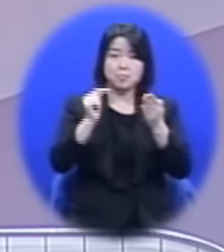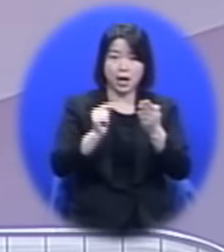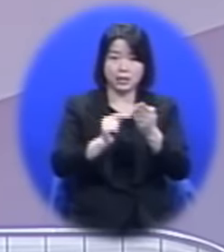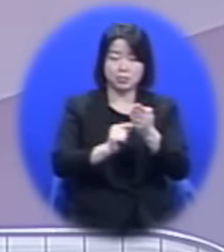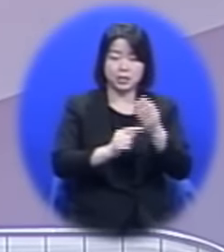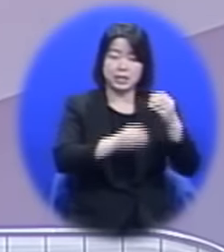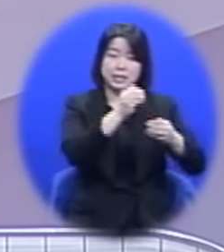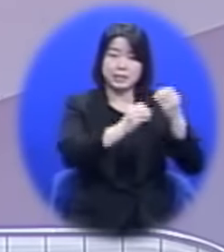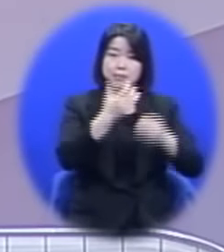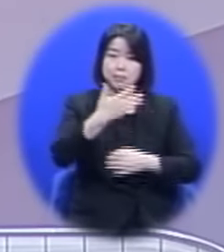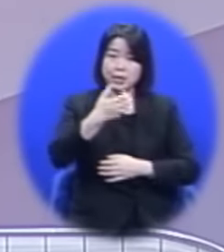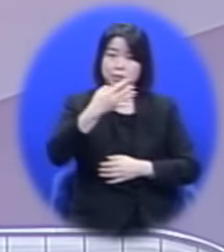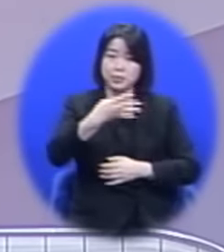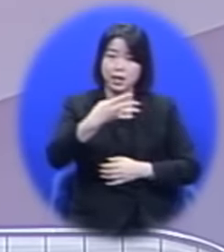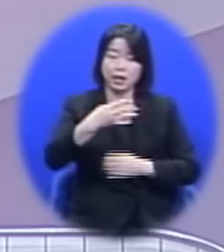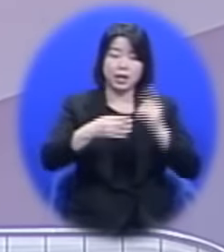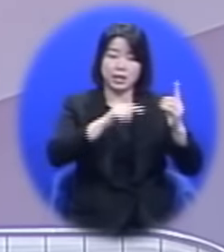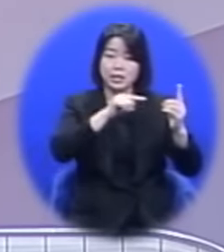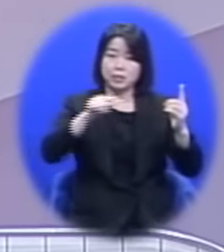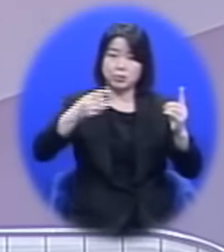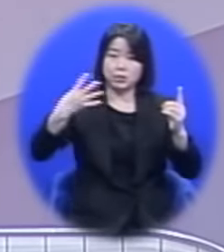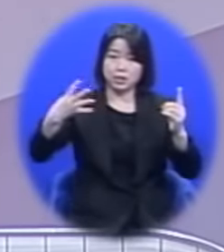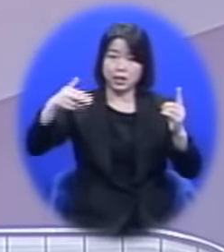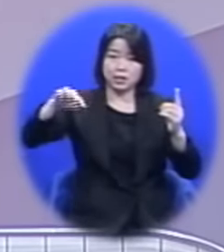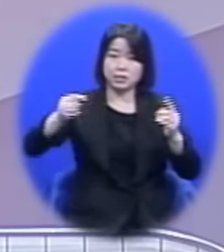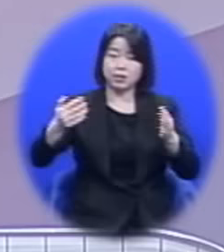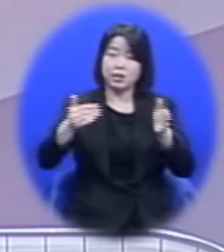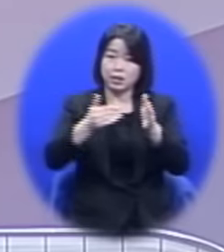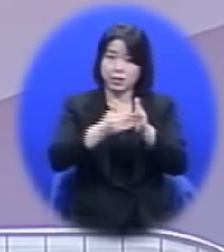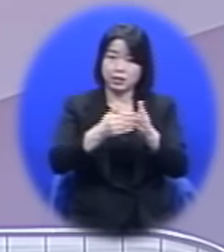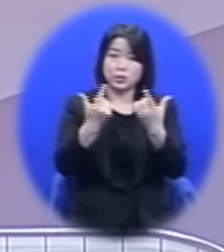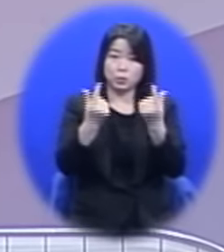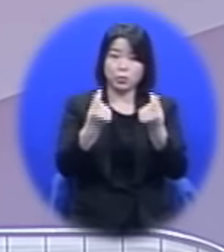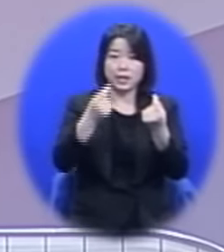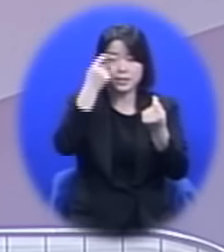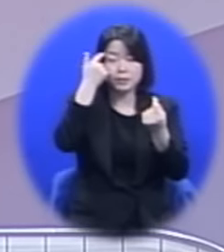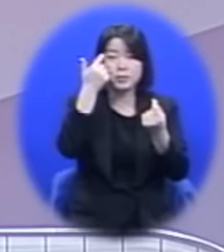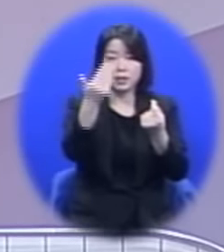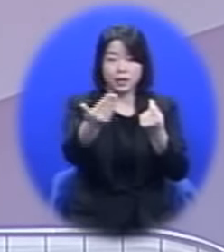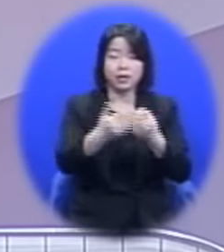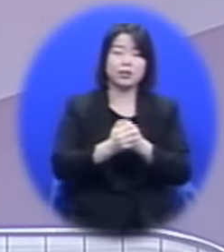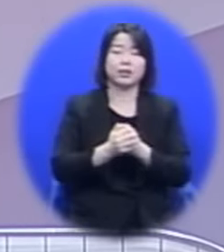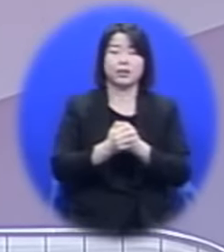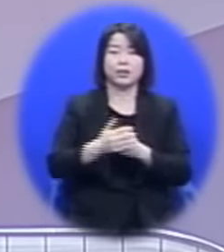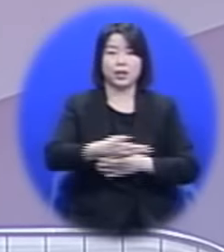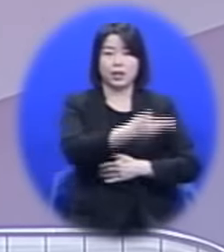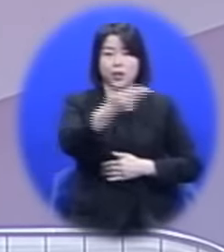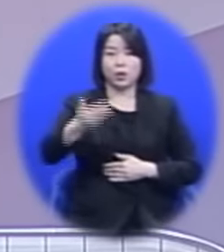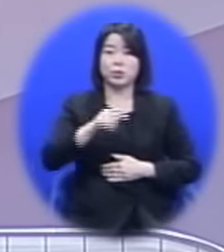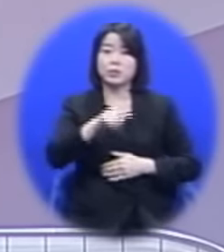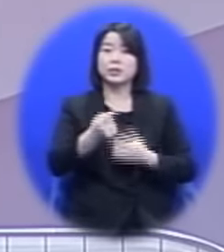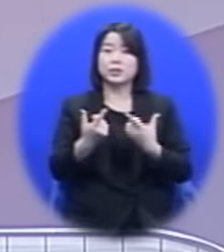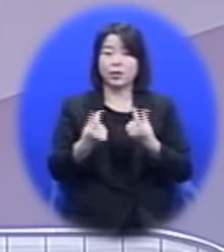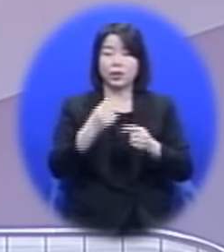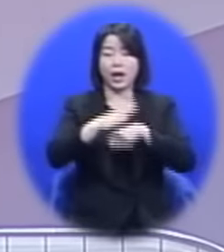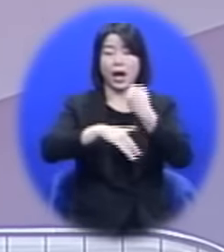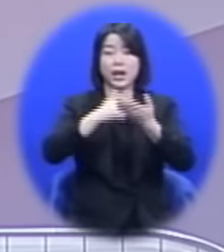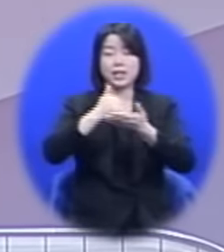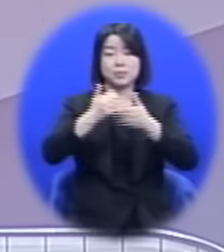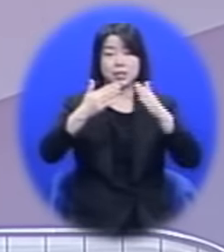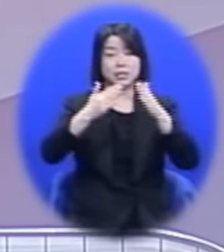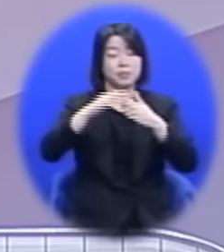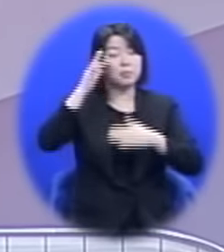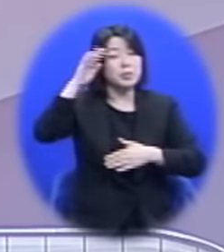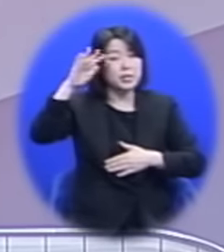시편 84편 1절부터 4절까지와 같습니까? 여러분도 그렇게 하나님의 집을